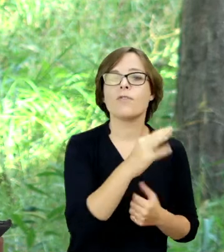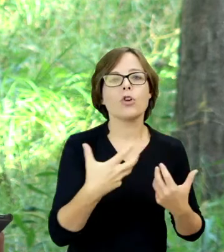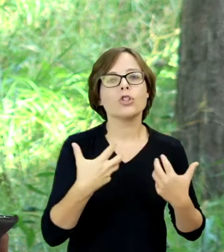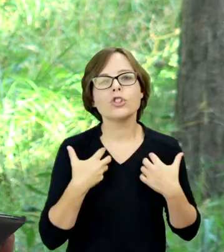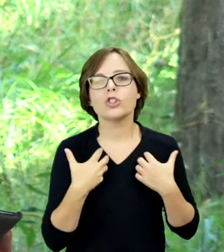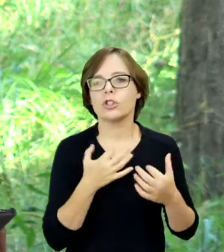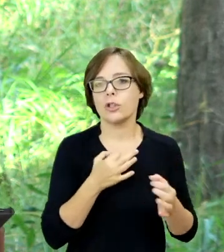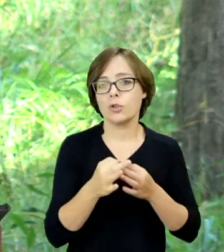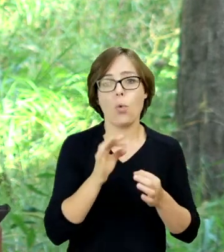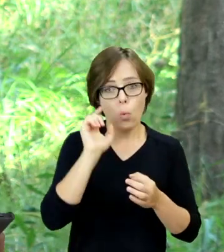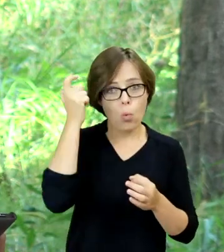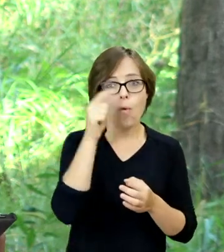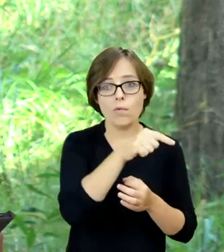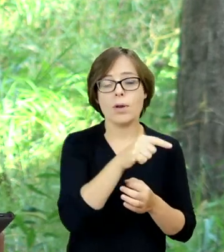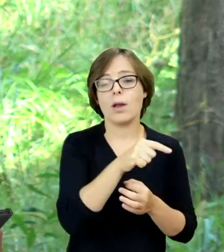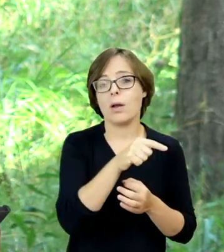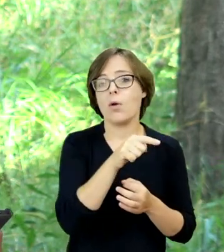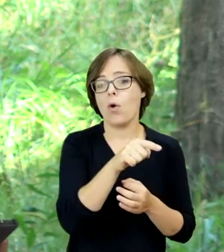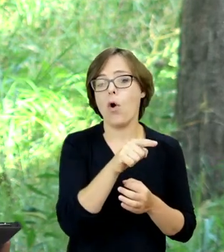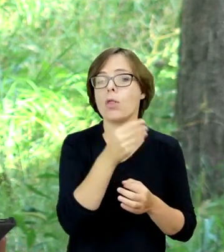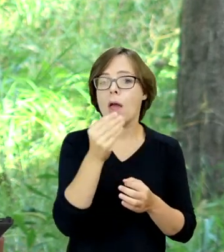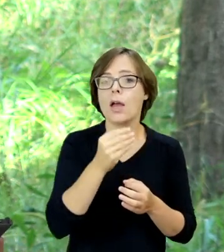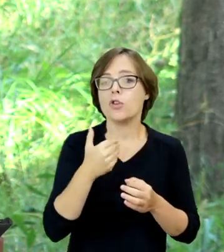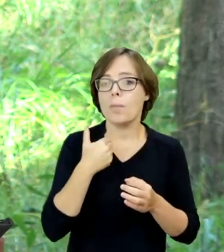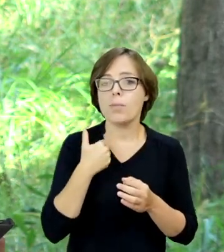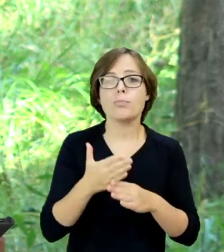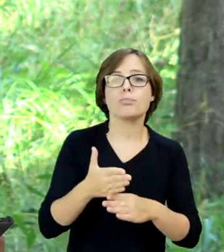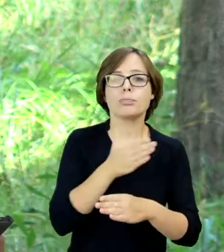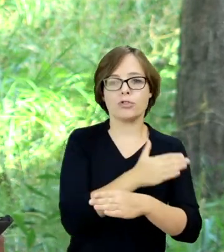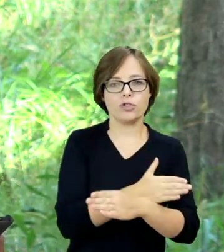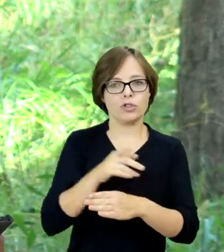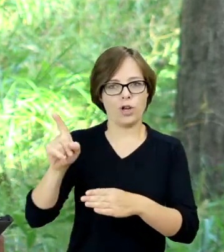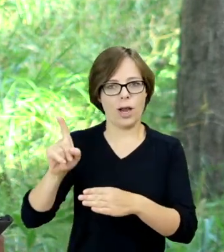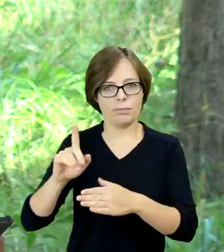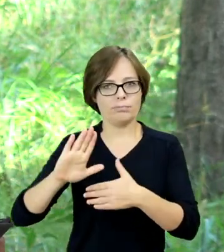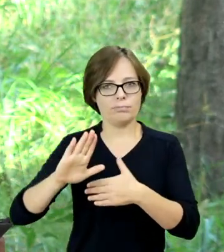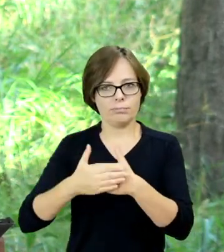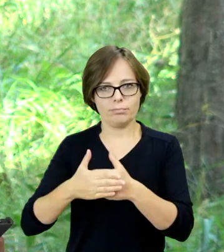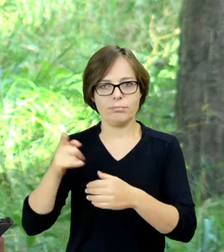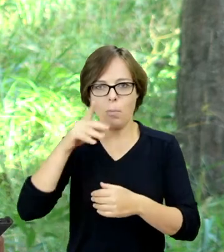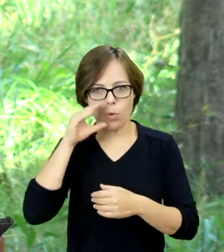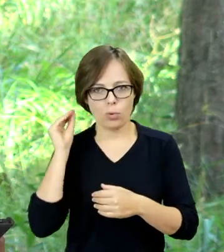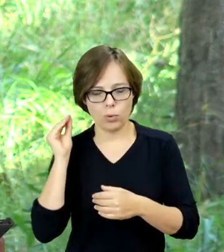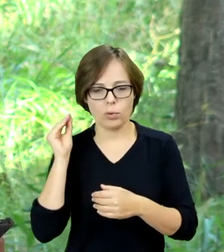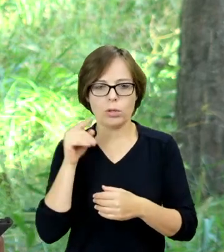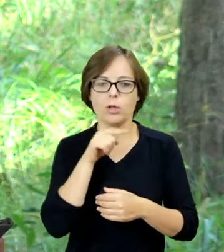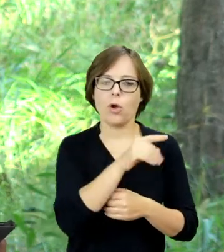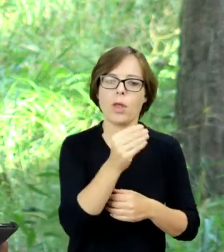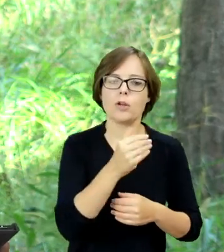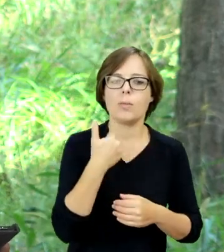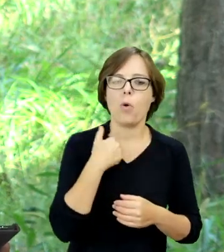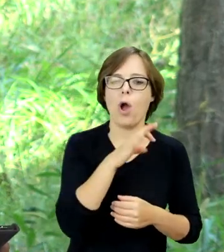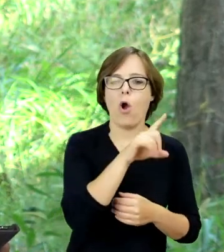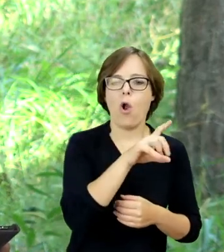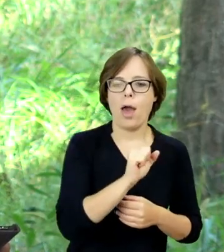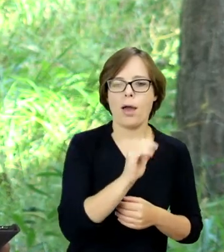z czasów, kiedy była jeszcze Olą Szczerbińską, a nie Aleksandrą Piłsudską.